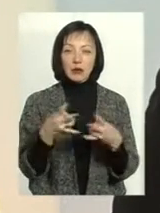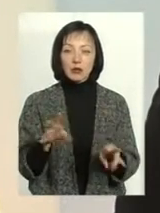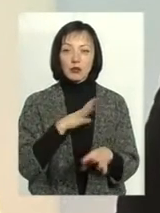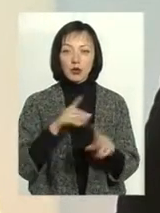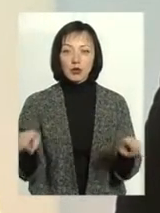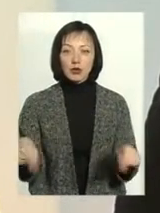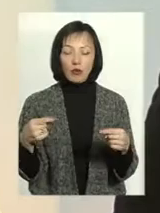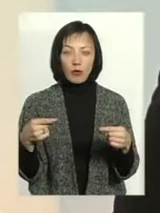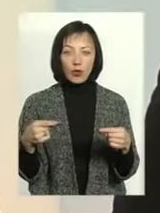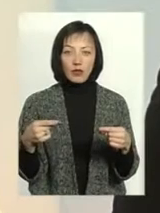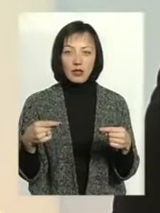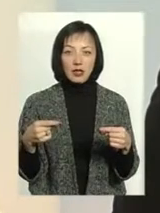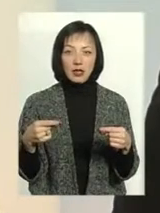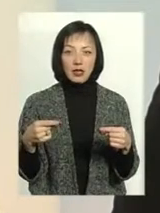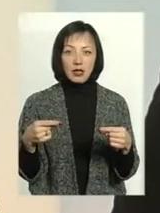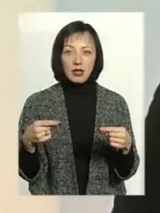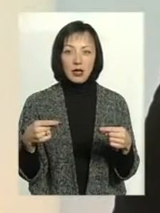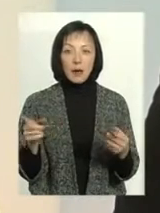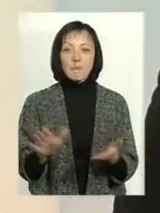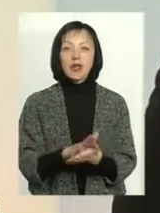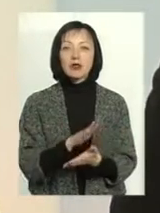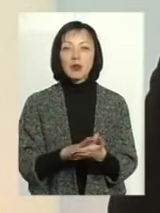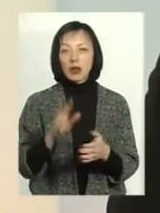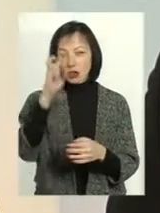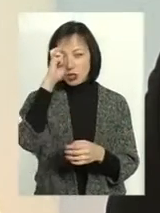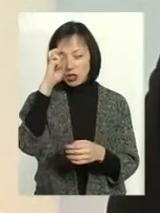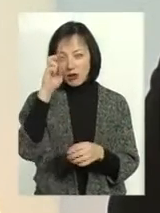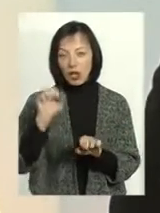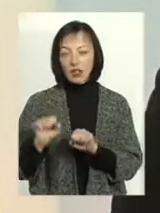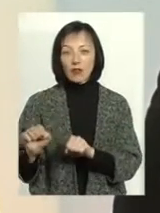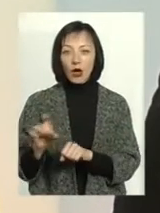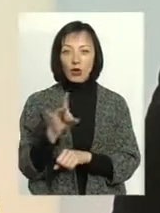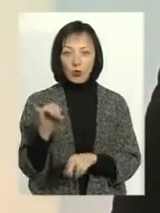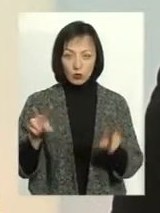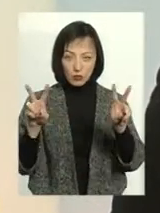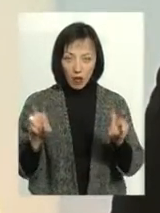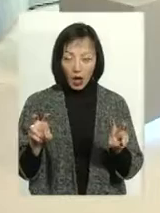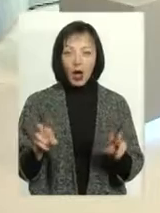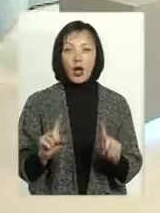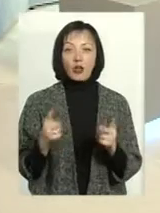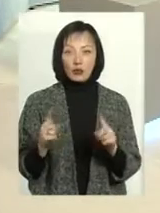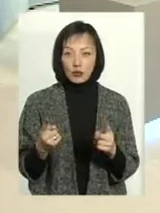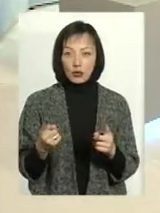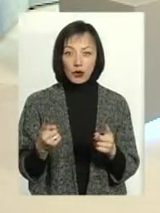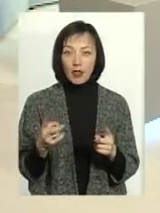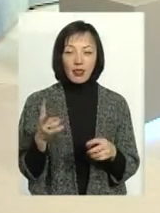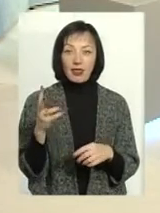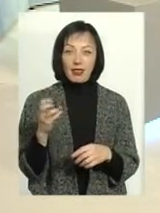створювати альтернативну, ніби як безоплатну державну адвокатуру в лапках. Тому що вона, по суті, не